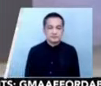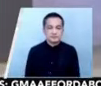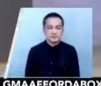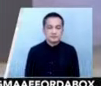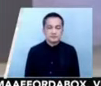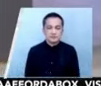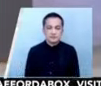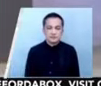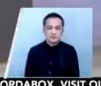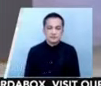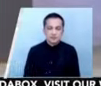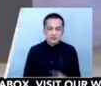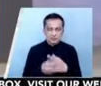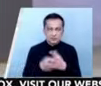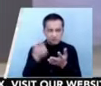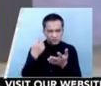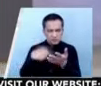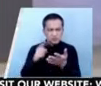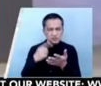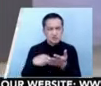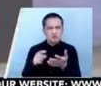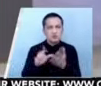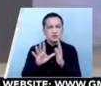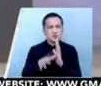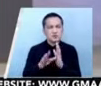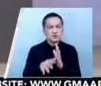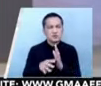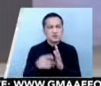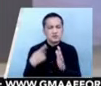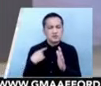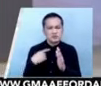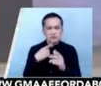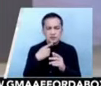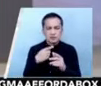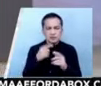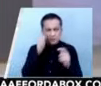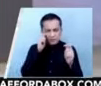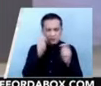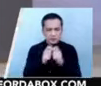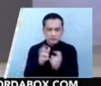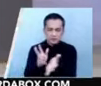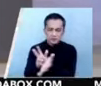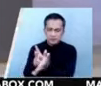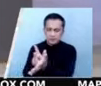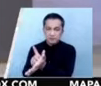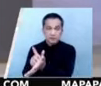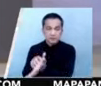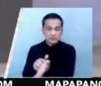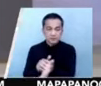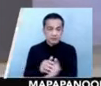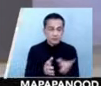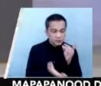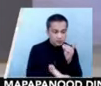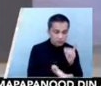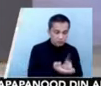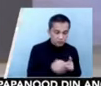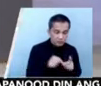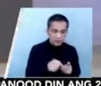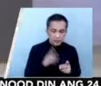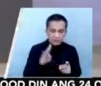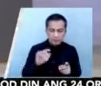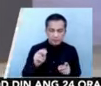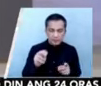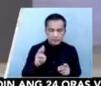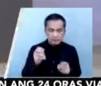Sinimulan ng suriin ng COMELEC kung may magkakatulad na fingerprint sa mga hawak nilang dokumento ni Bamban Mayor Alice